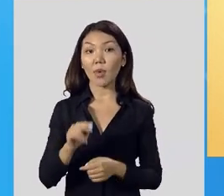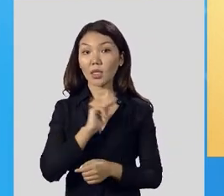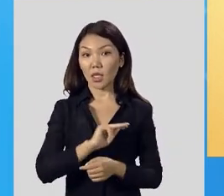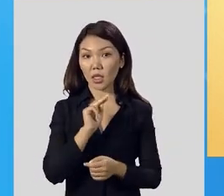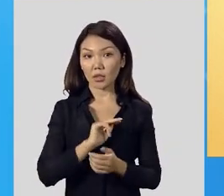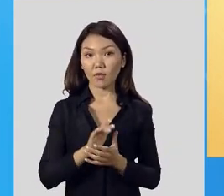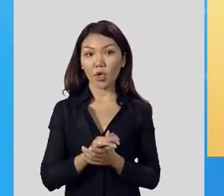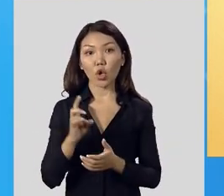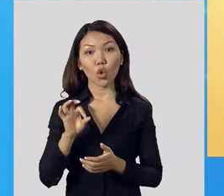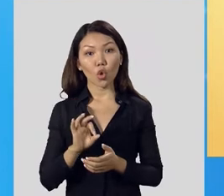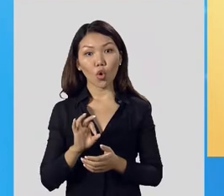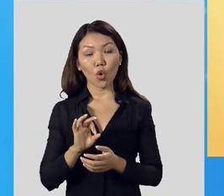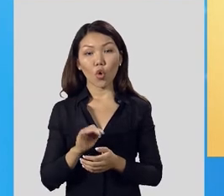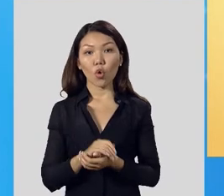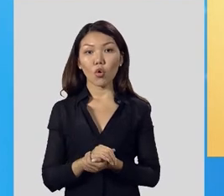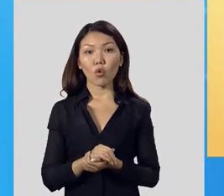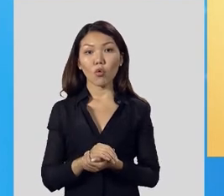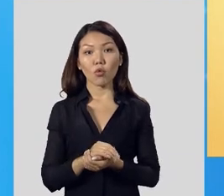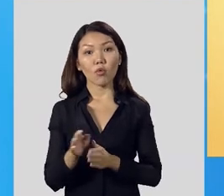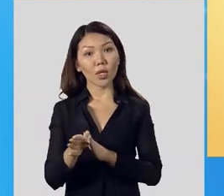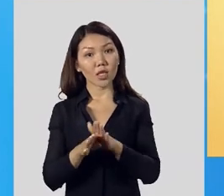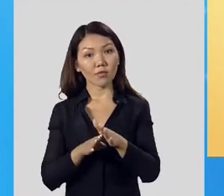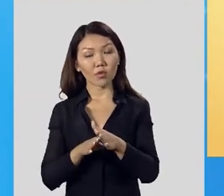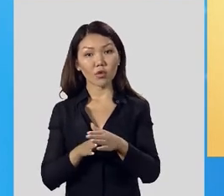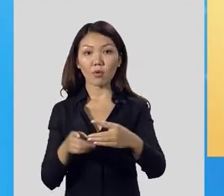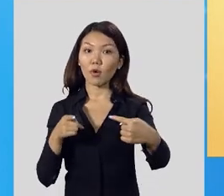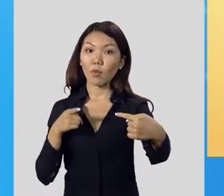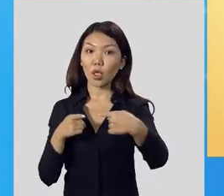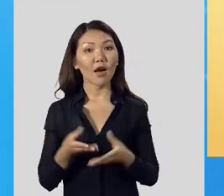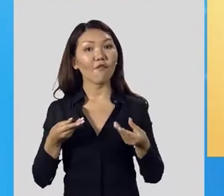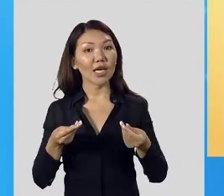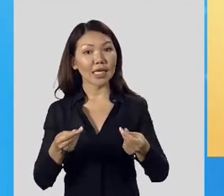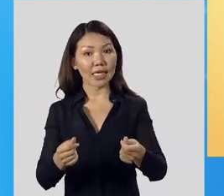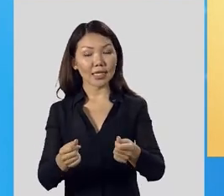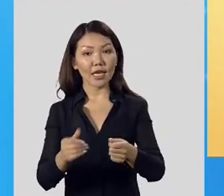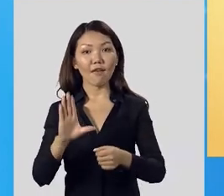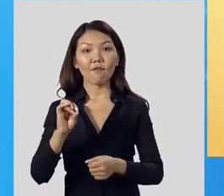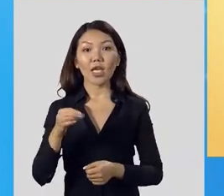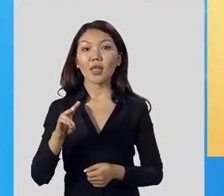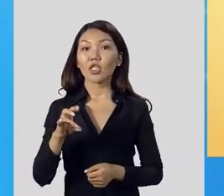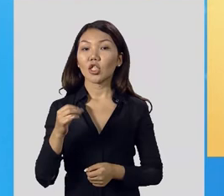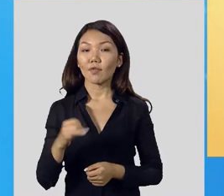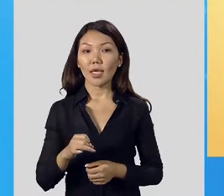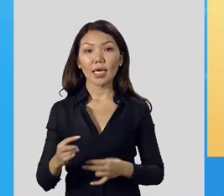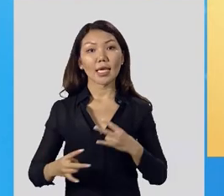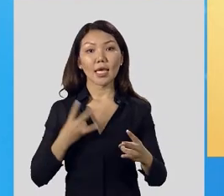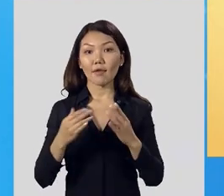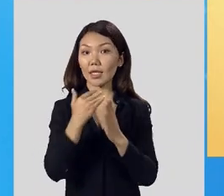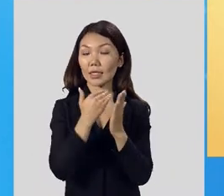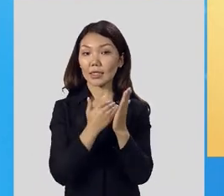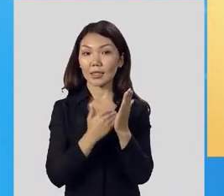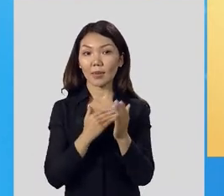но производят на органы противоположный эффект. влияние вегетативной нервной